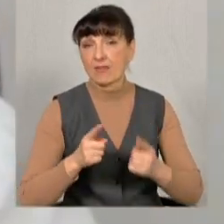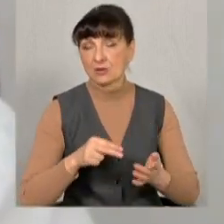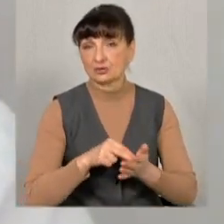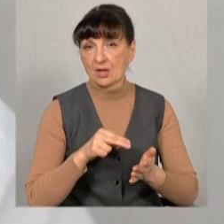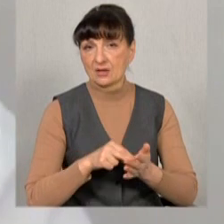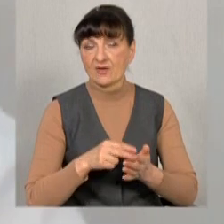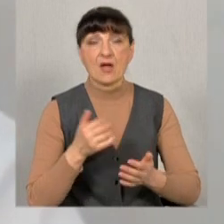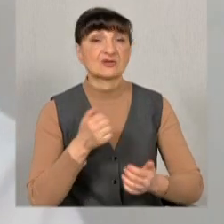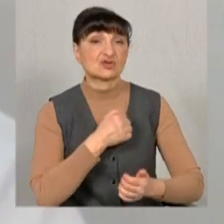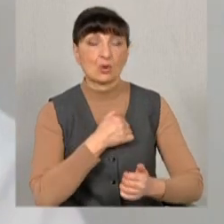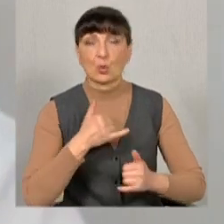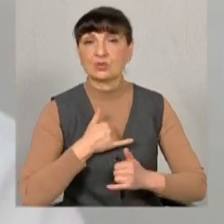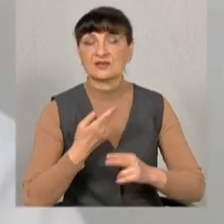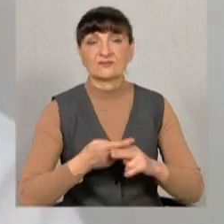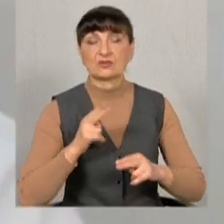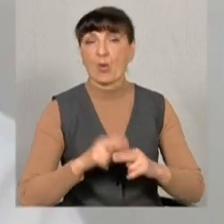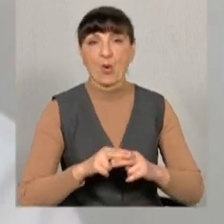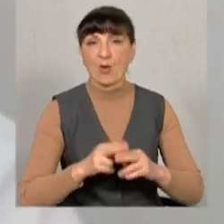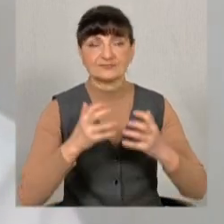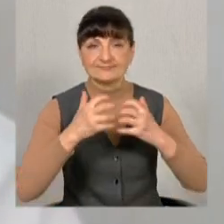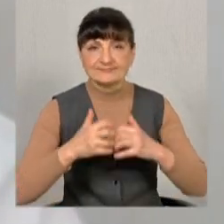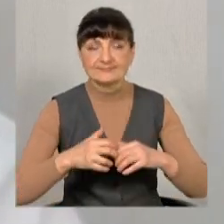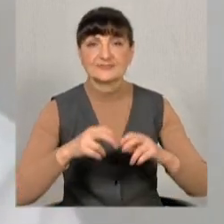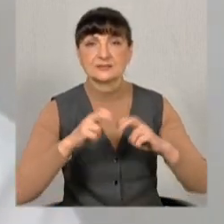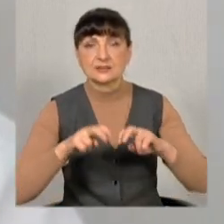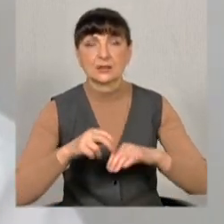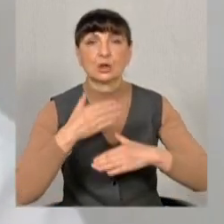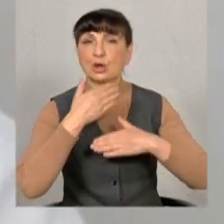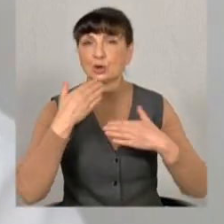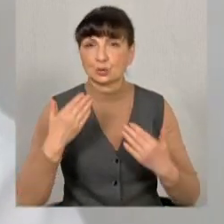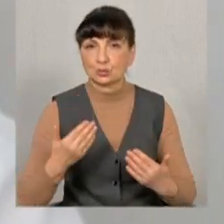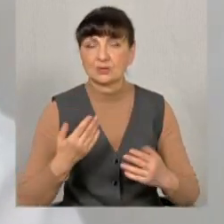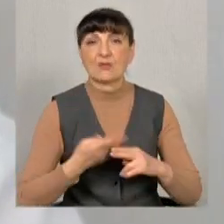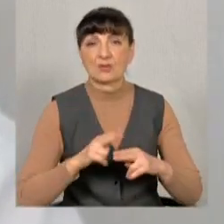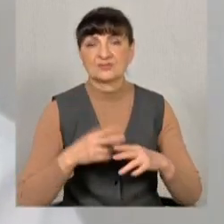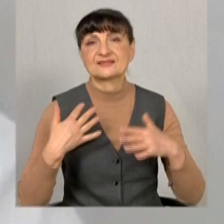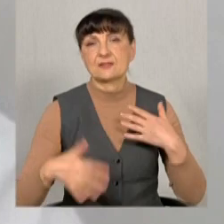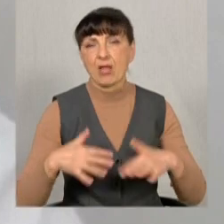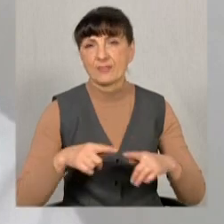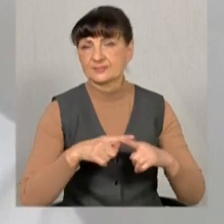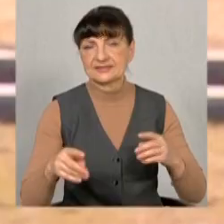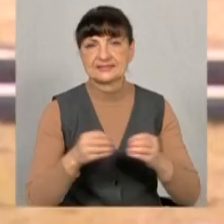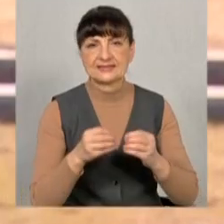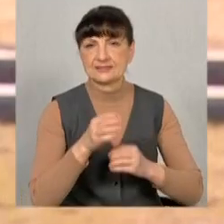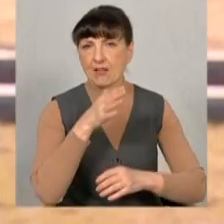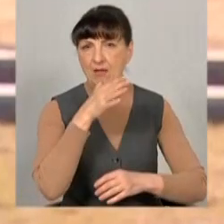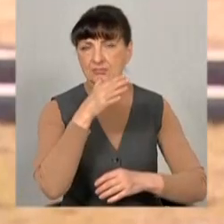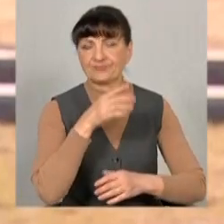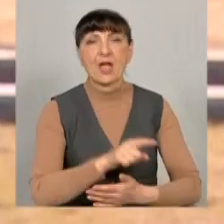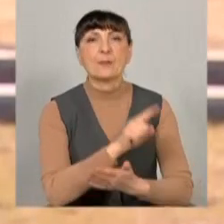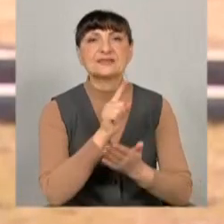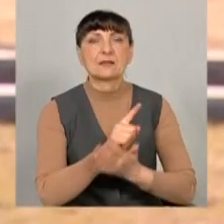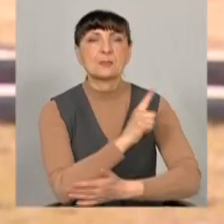у нас, к сожалению, такой глубины погружения не наблюдается, и динамика крайне слабая за последние 10 лет.